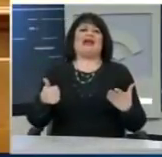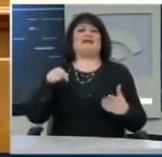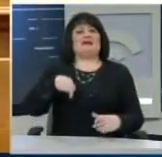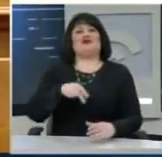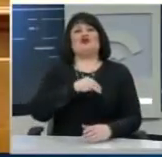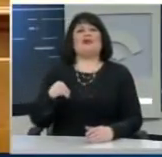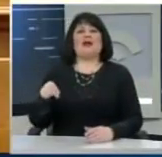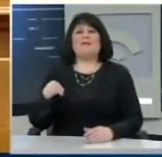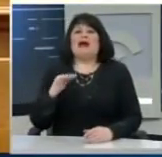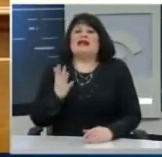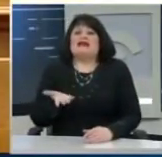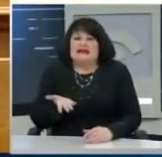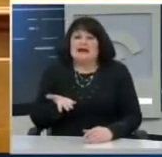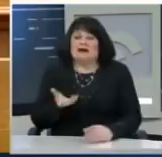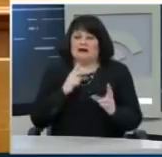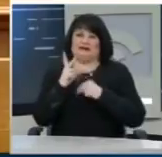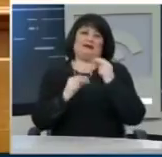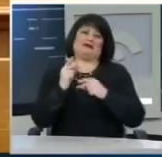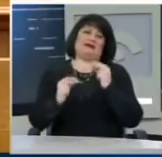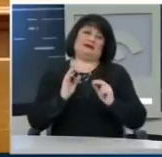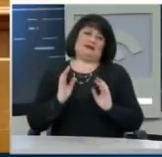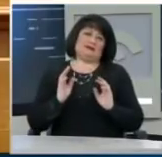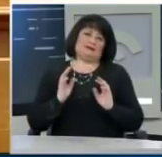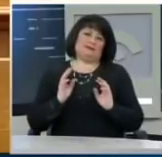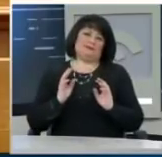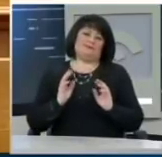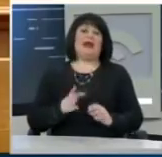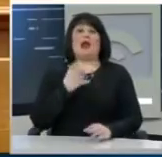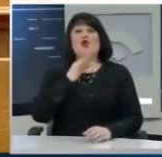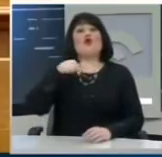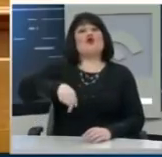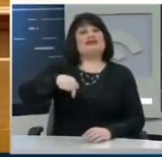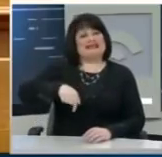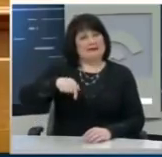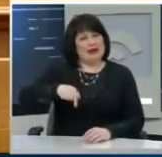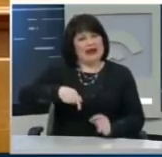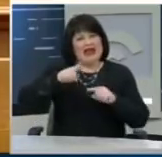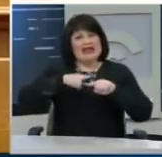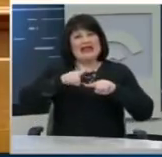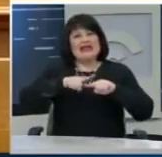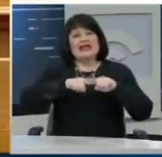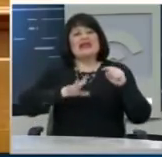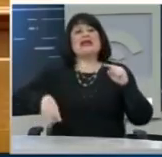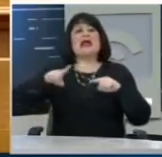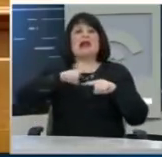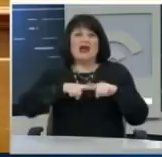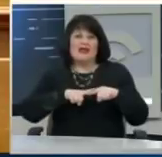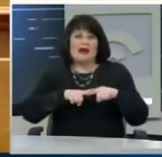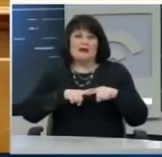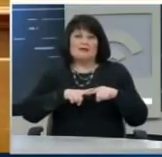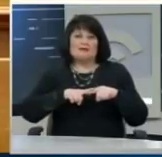θέμα αυτό στη συζήτηση. Διότι σήμερα η χώρα δεν